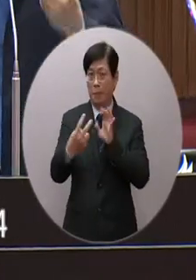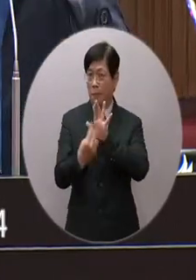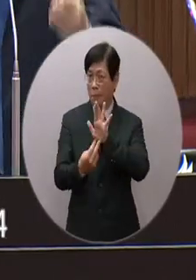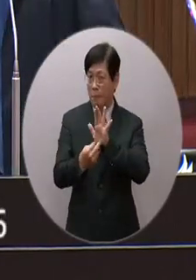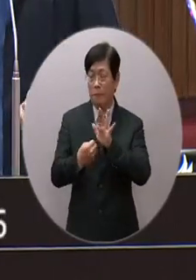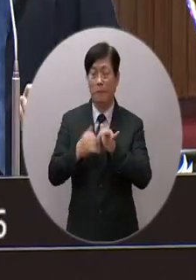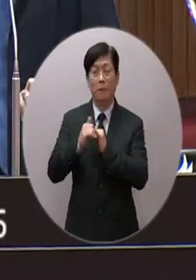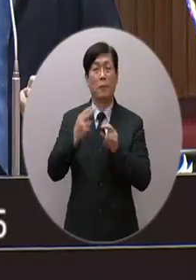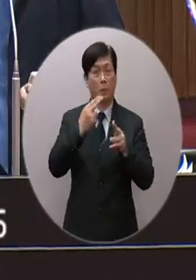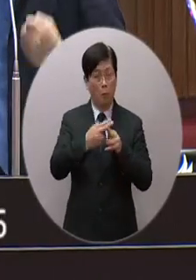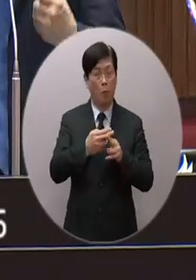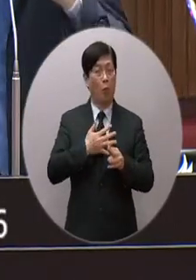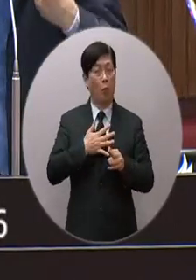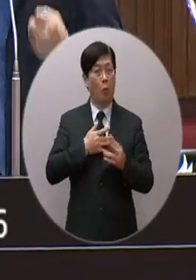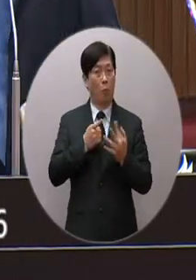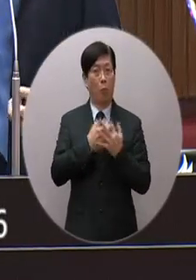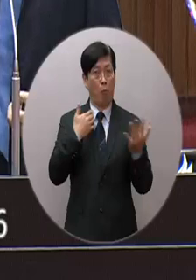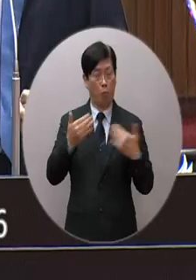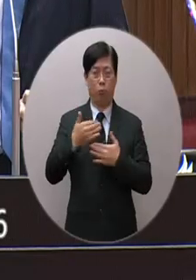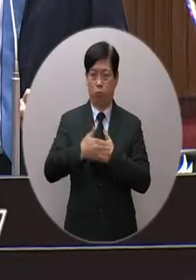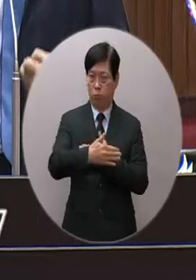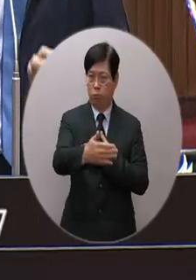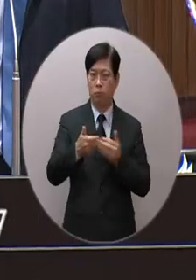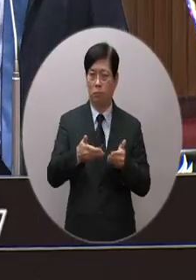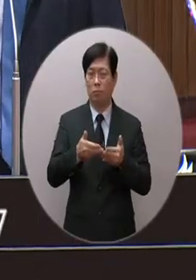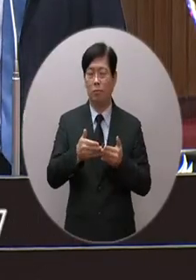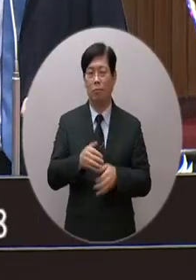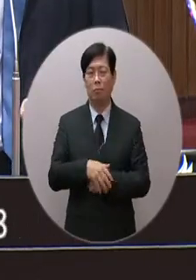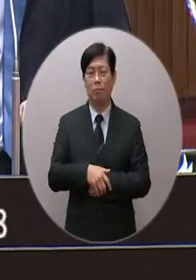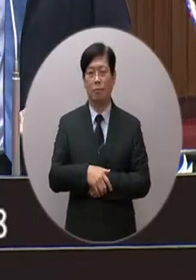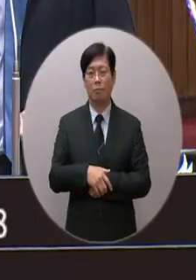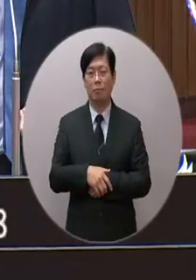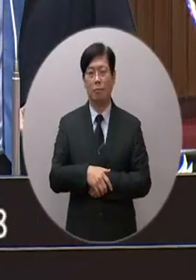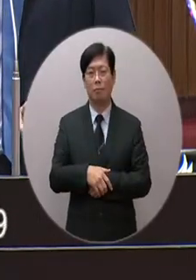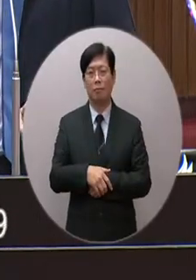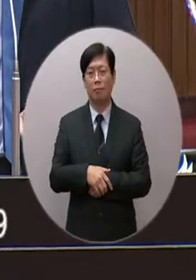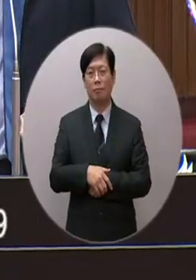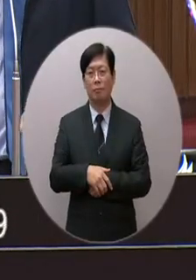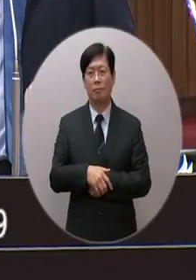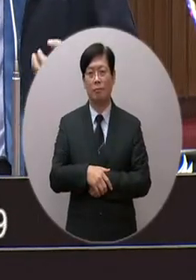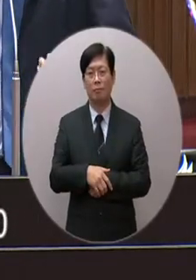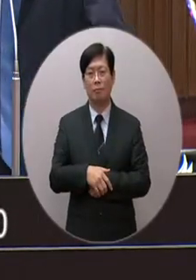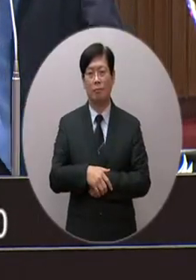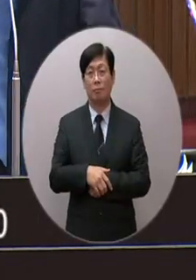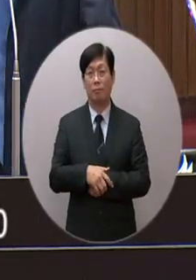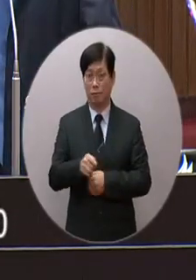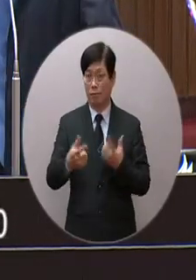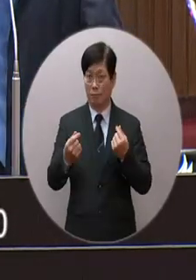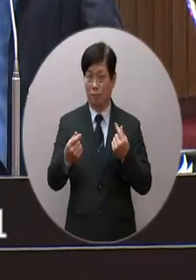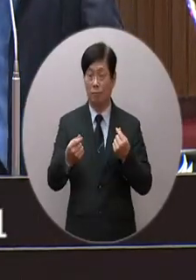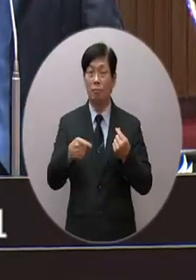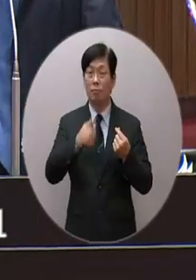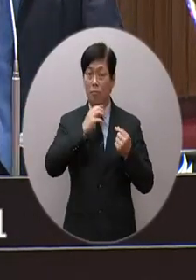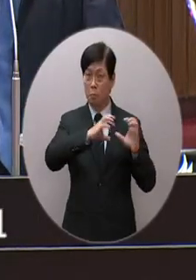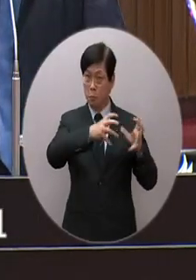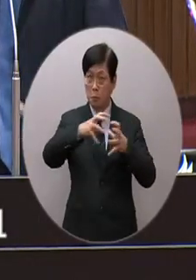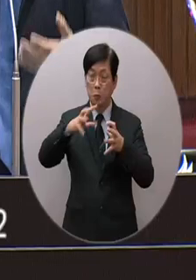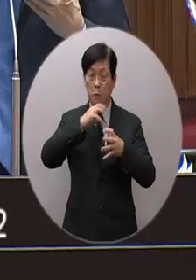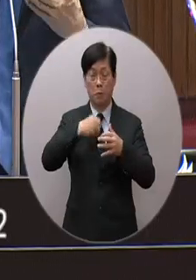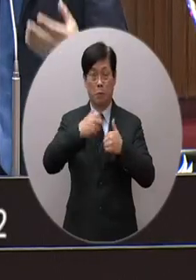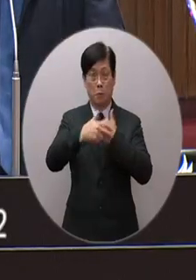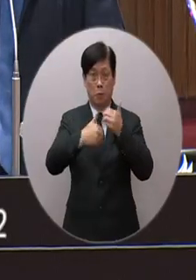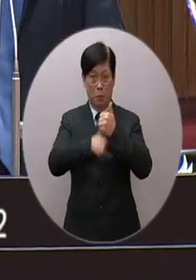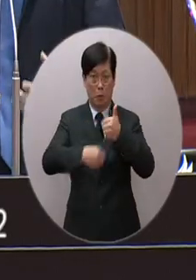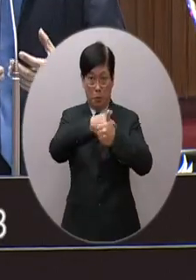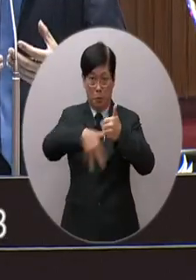民众的信任了解，这个过程最重要，吼、哦，这个过程真重要。吼、哦，这嘛是国际卫生组织